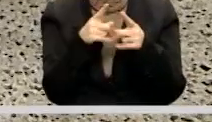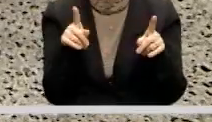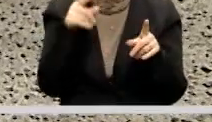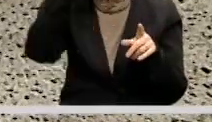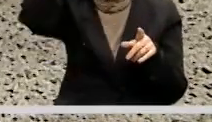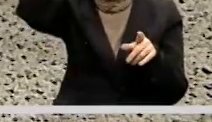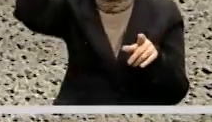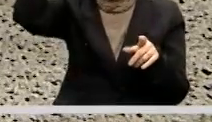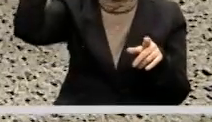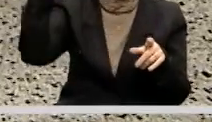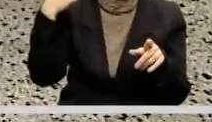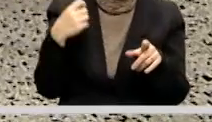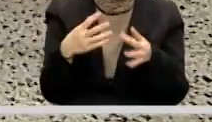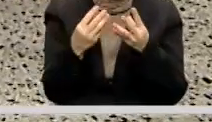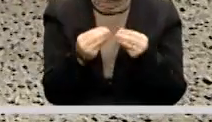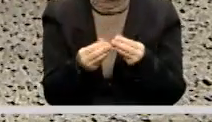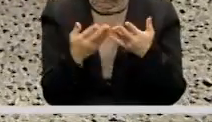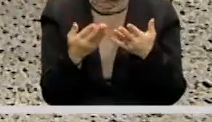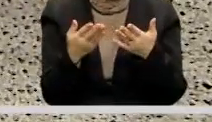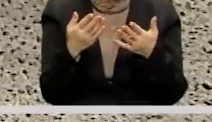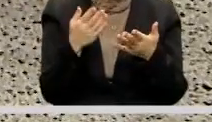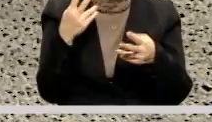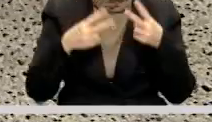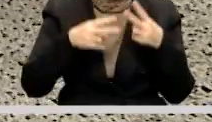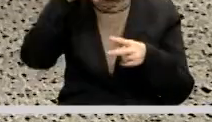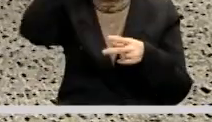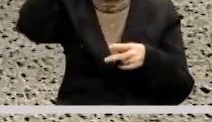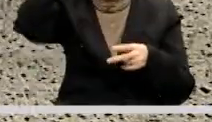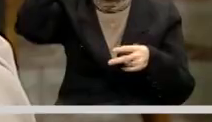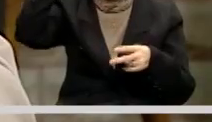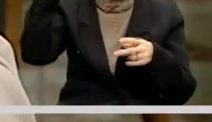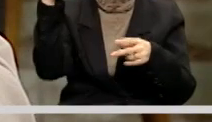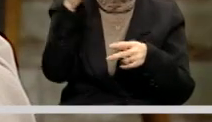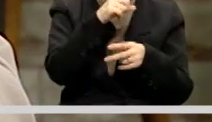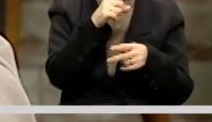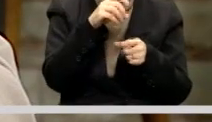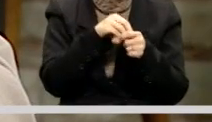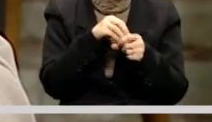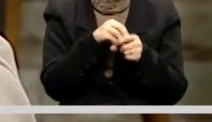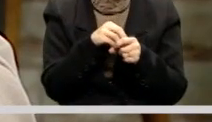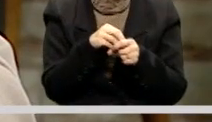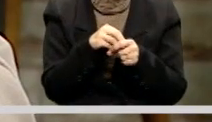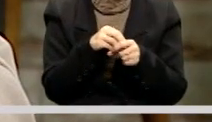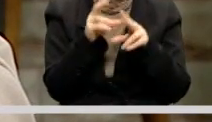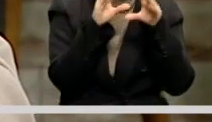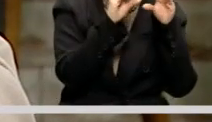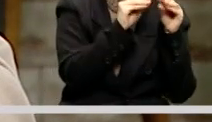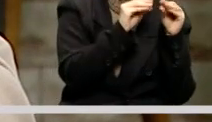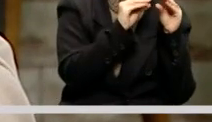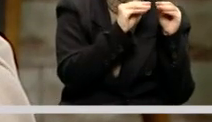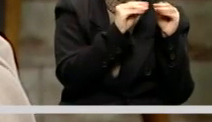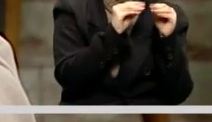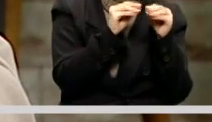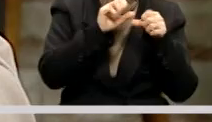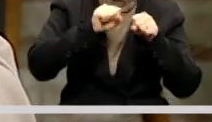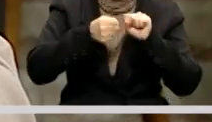aylarında sabahları yastığın ıslak olduğundan şikayet ediyor bu hastalar. Yine uyku apnesi yönünden değerlendirmek gerekebilir bu kişiyi